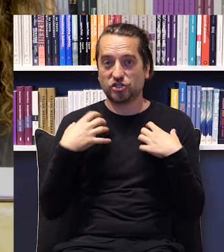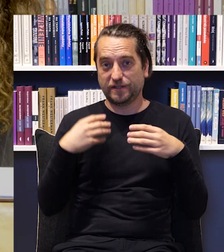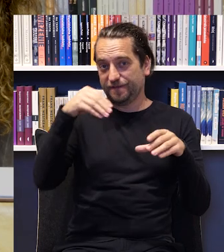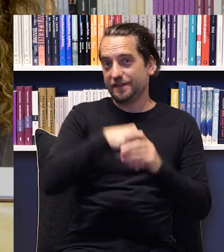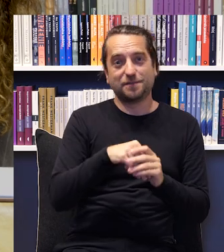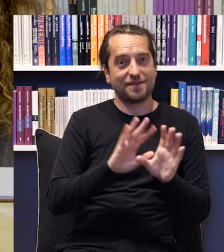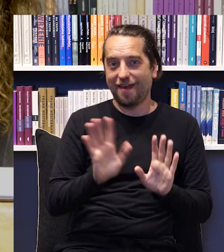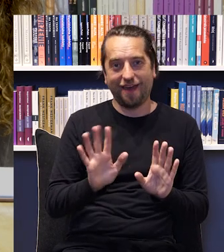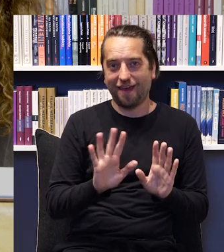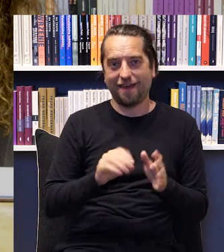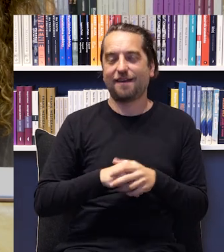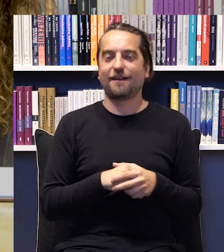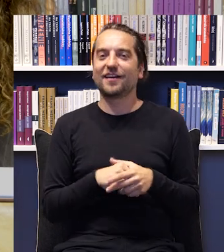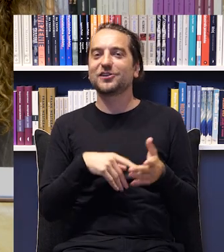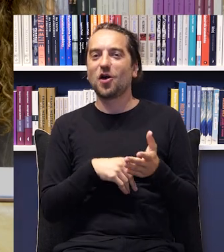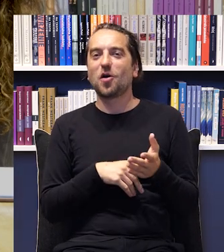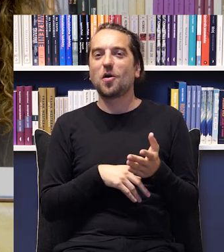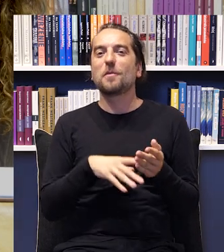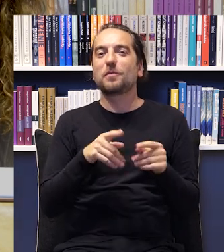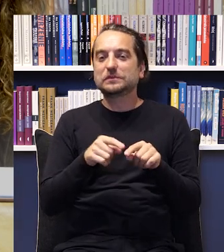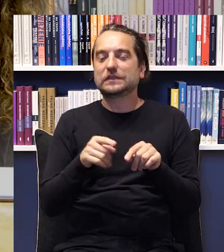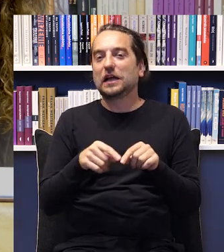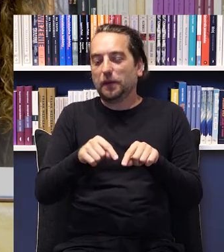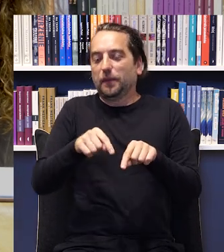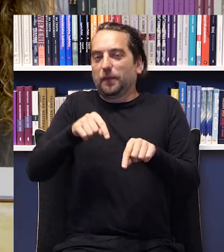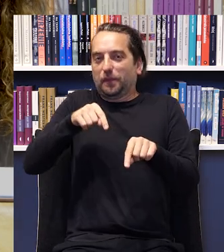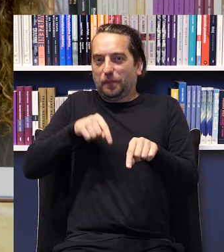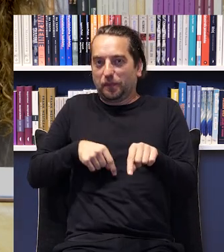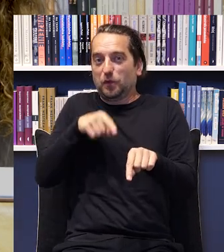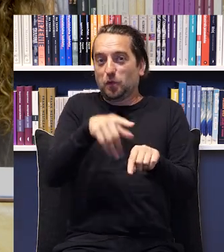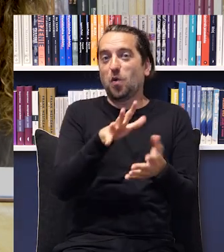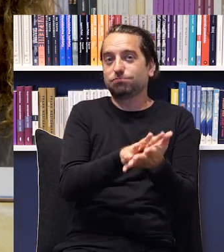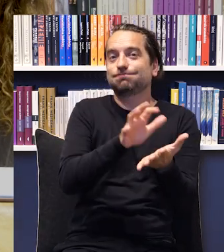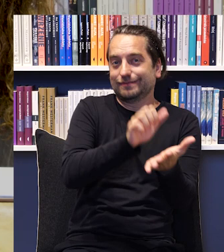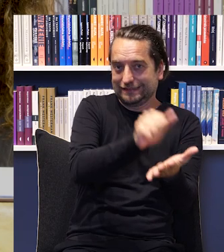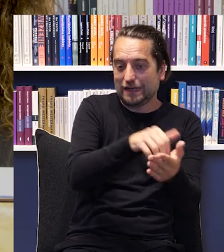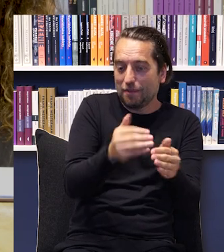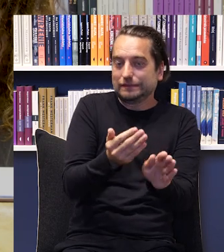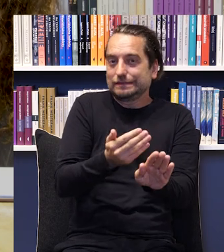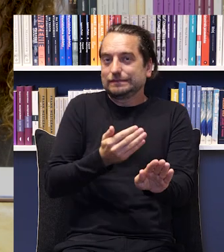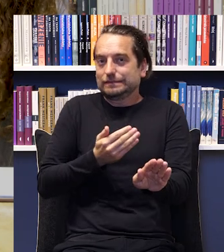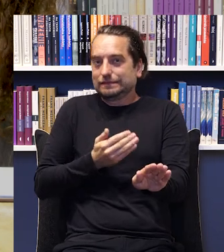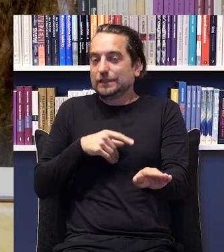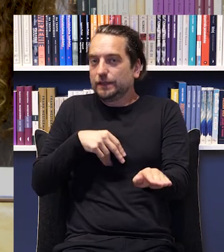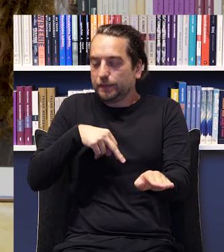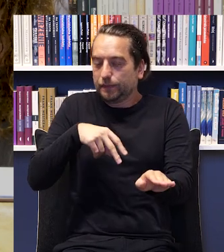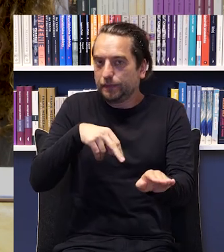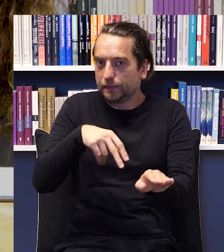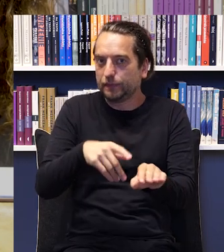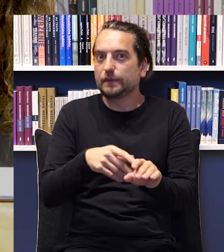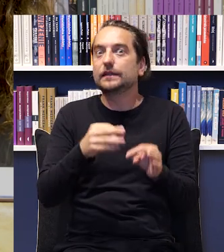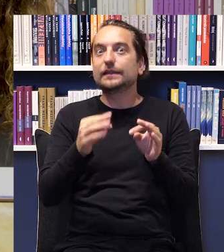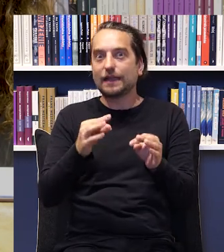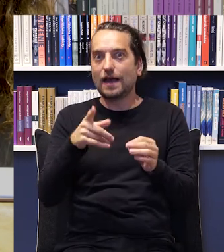że wtedy byliśmy gdzieś tak dosłownie kilka kroków przed nią, prawda? I ona się gdzieś dopiero właśnie